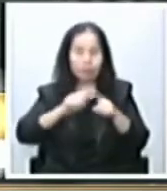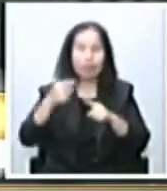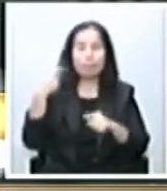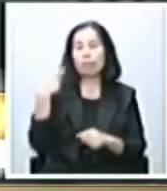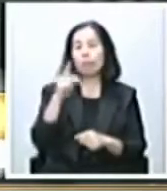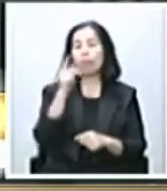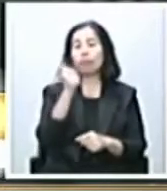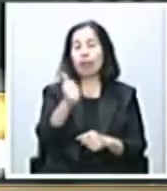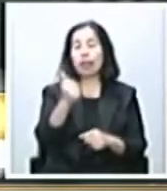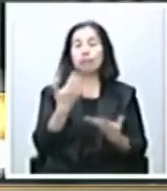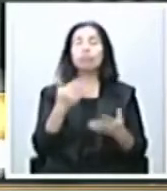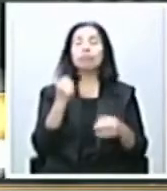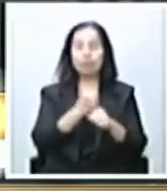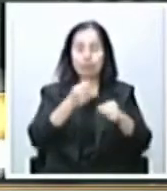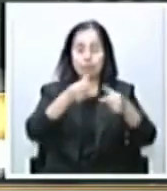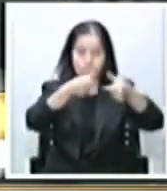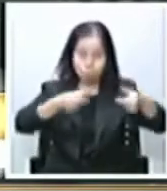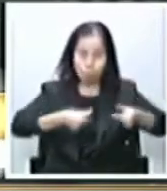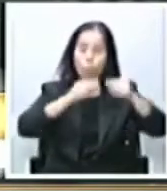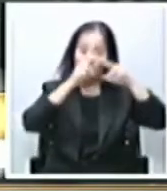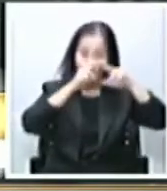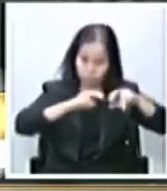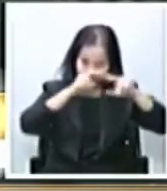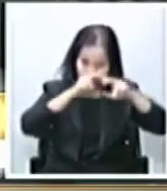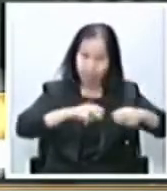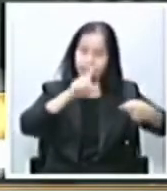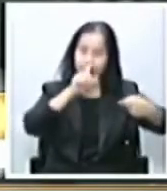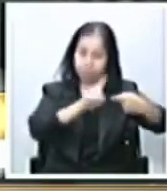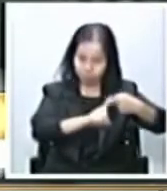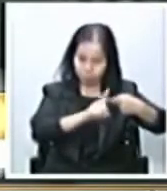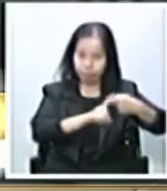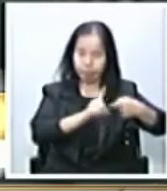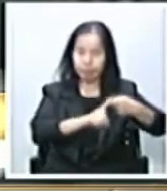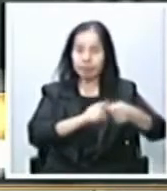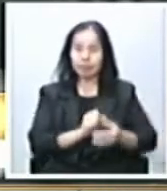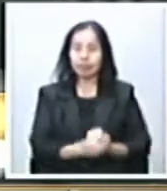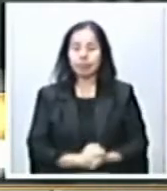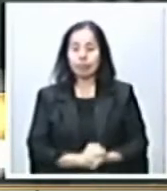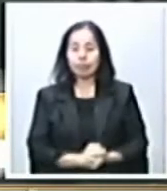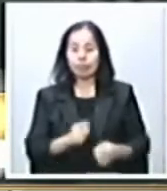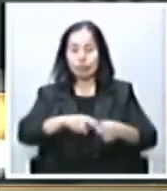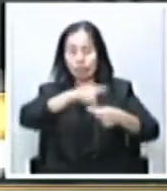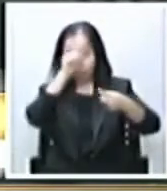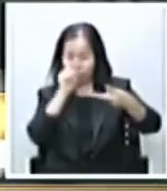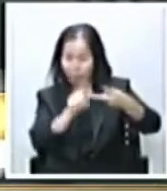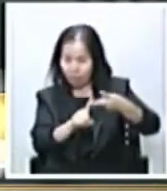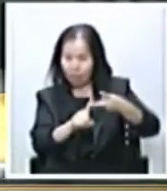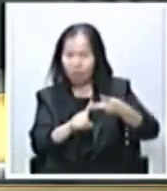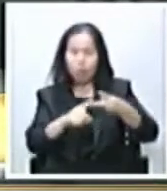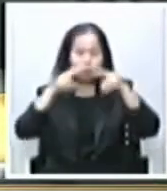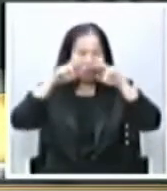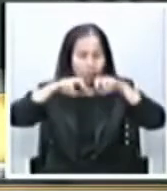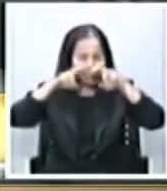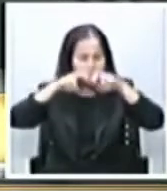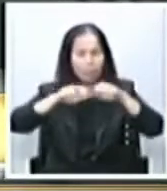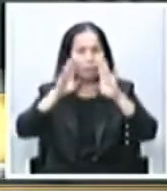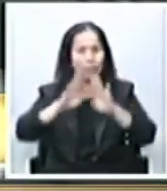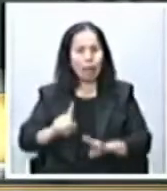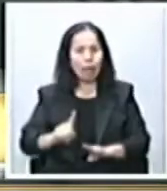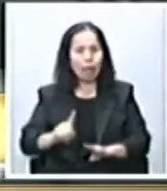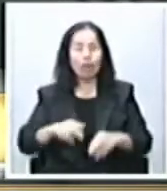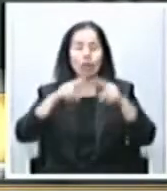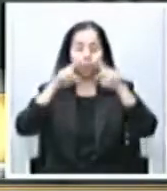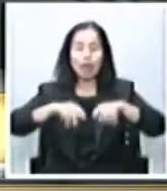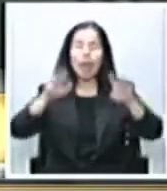าติอันนั้นก็เป็นงานวิจัยที่ชัดเจนพวกเราเห็นกันอยู่แล้วก็เป็นที่ประสงค์แต่มีงานวิจัยกลุ่มนึงครับนั่นก็คืองานวิจัยที่จับต้อง